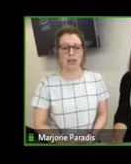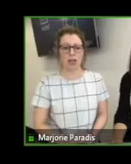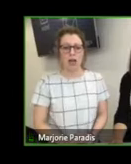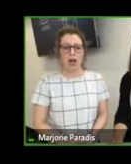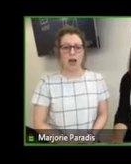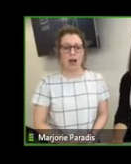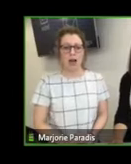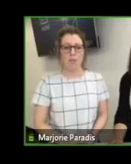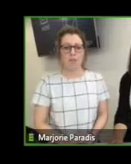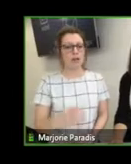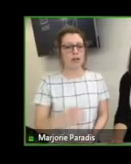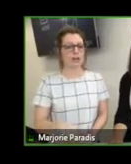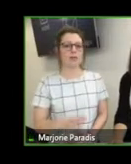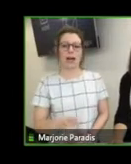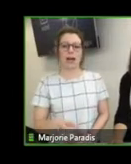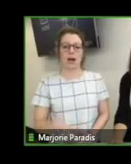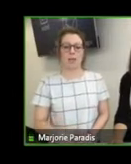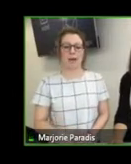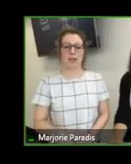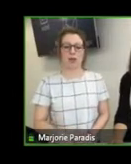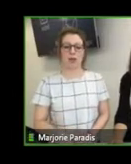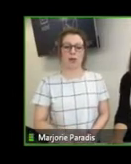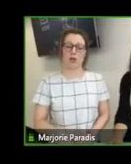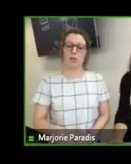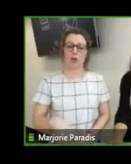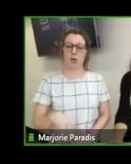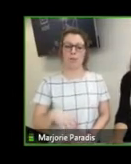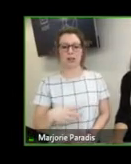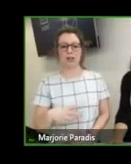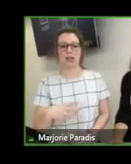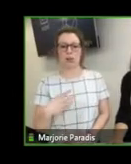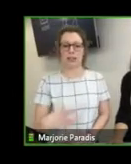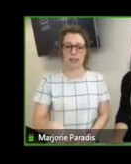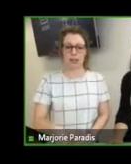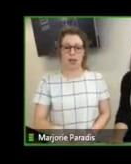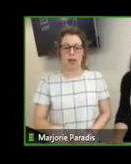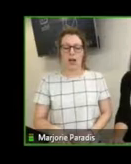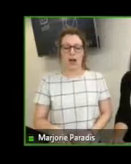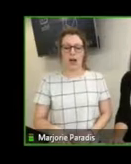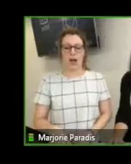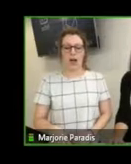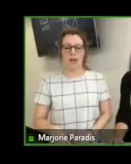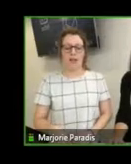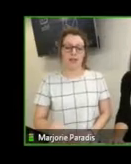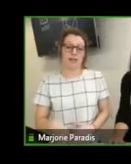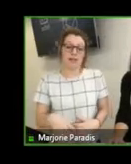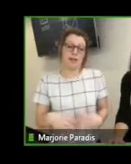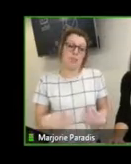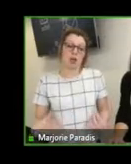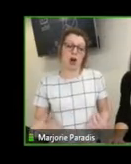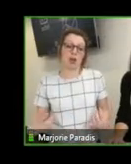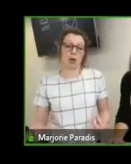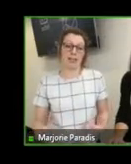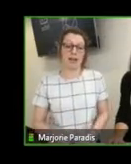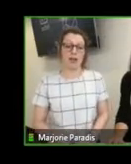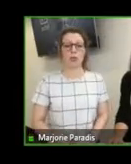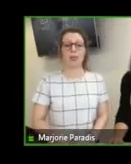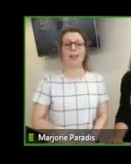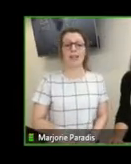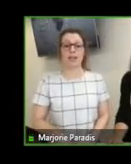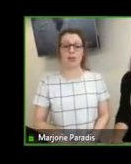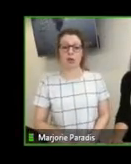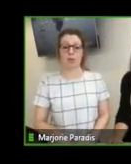trucage. On est comme ailleurs parce que non seulement on a un personnage politique qui est porteur d'un message,